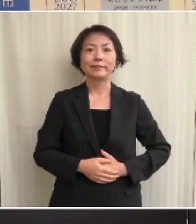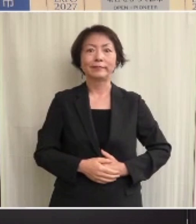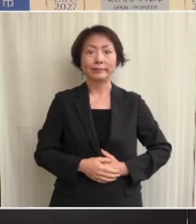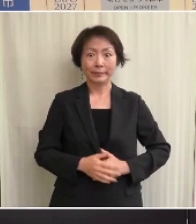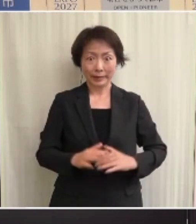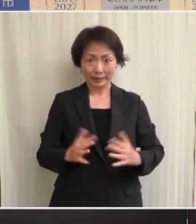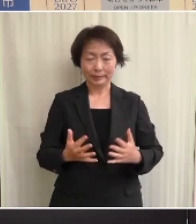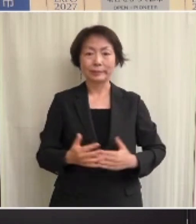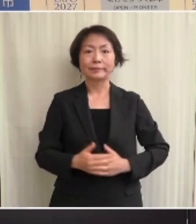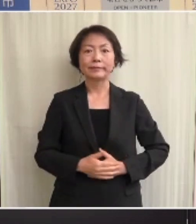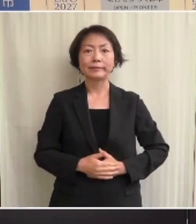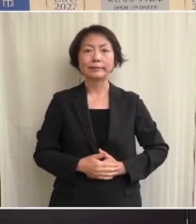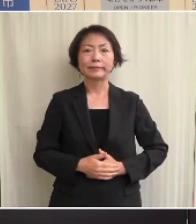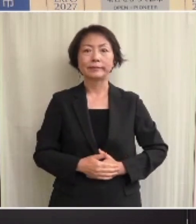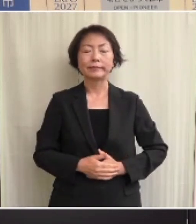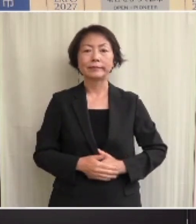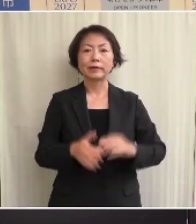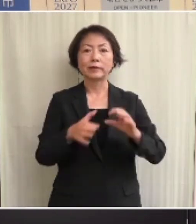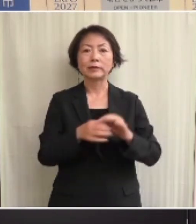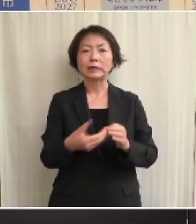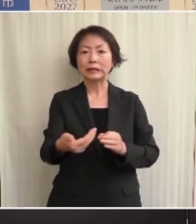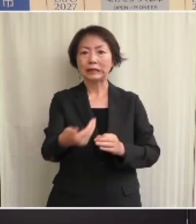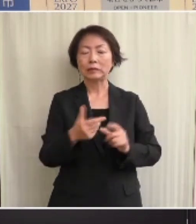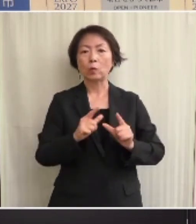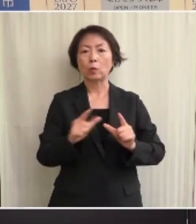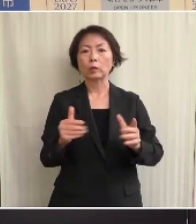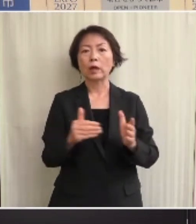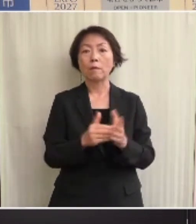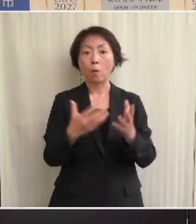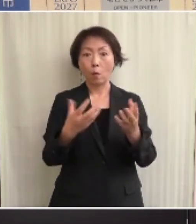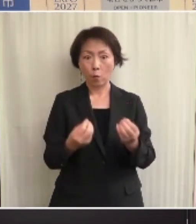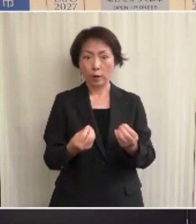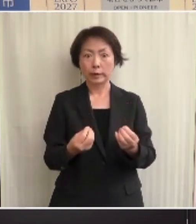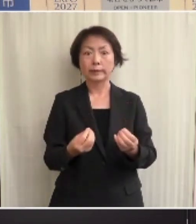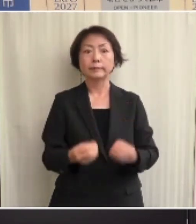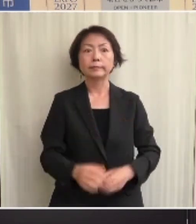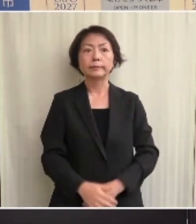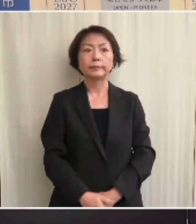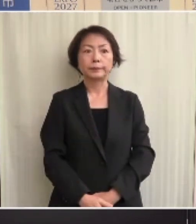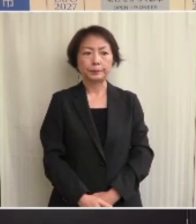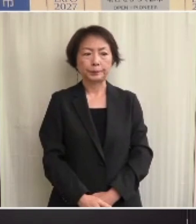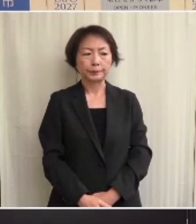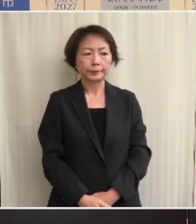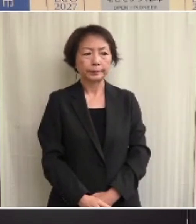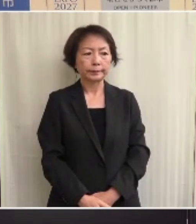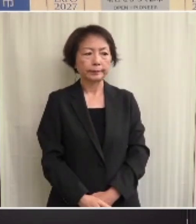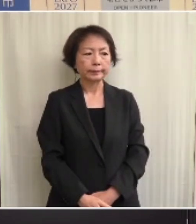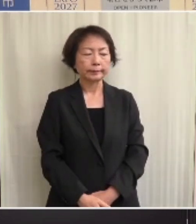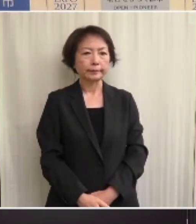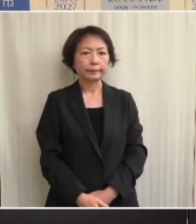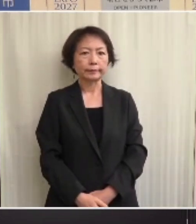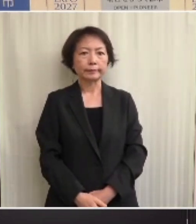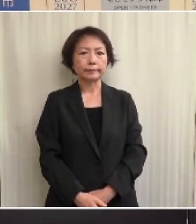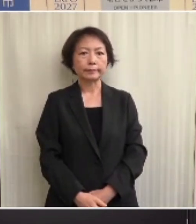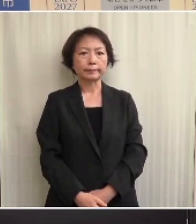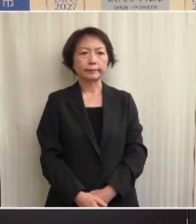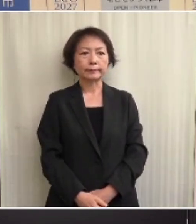よろしいでしょうか。それではこの件の質疑は一旦終了します。事務局入れ替わります。少々お待ちください。